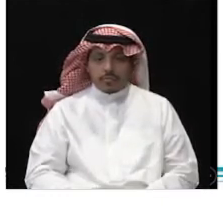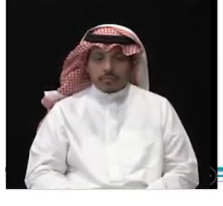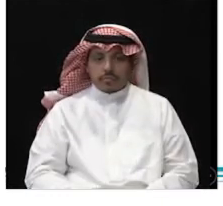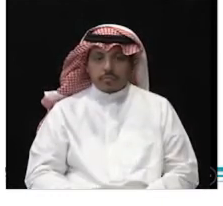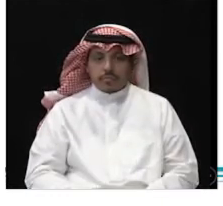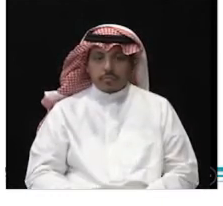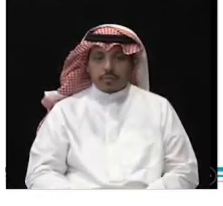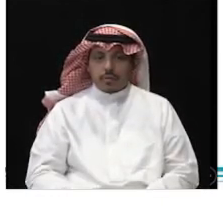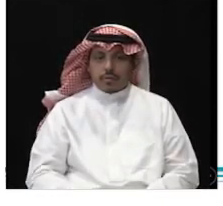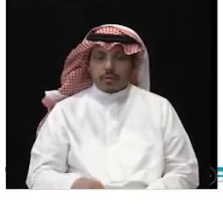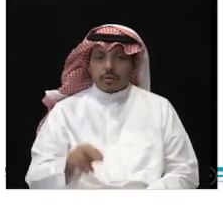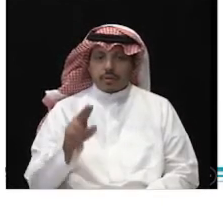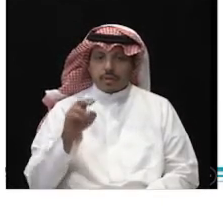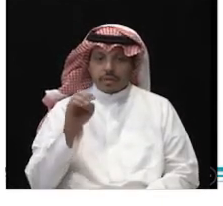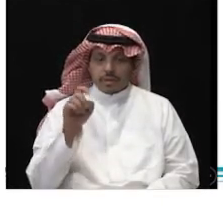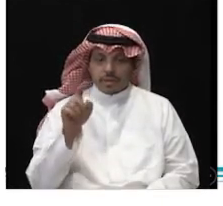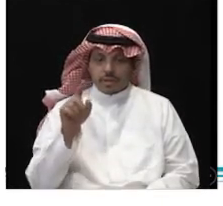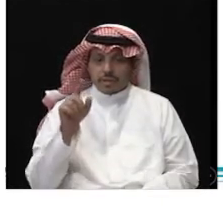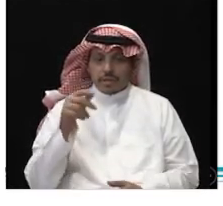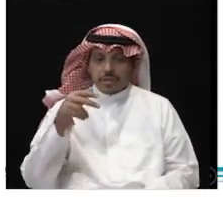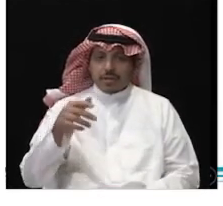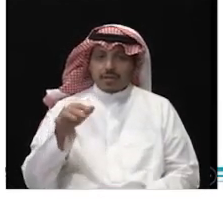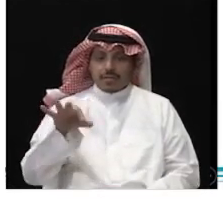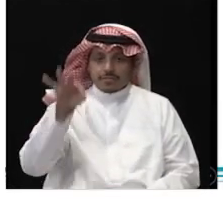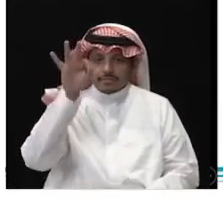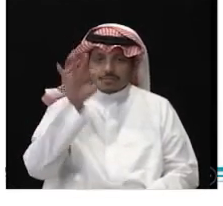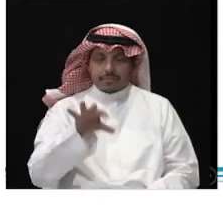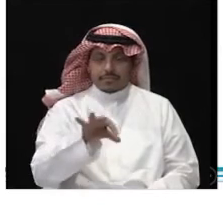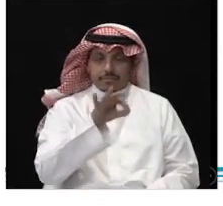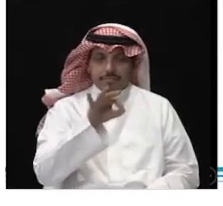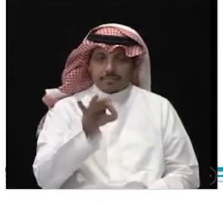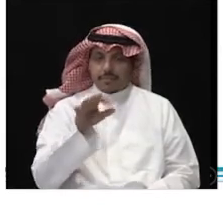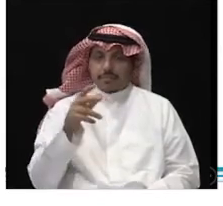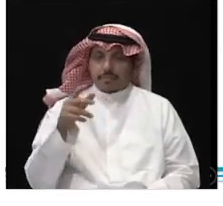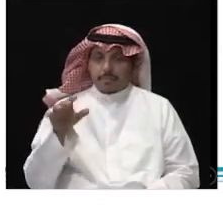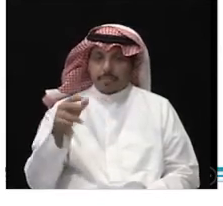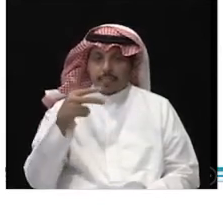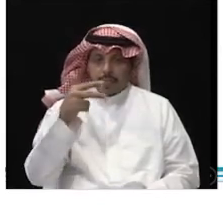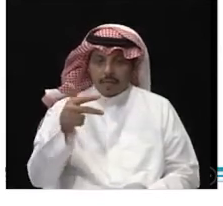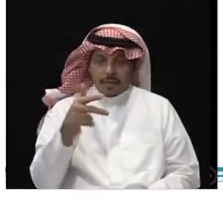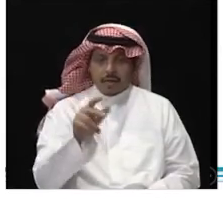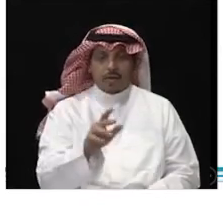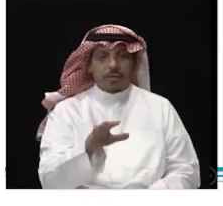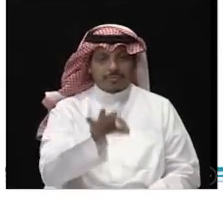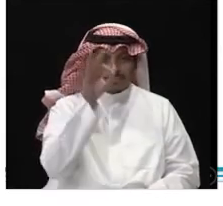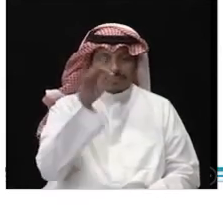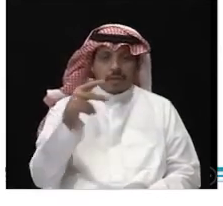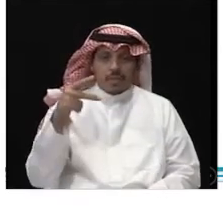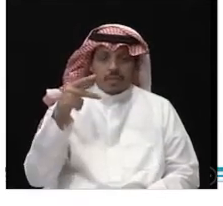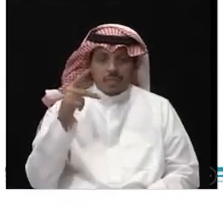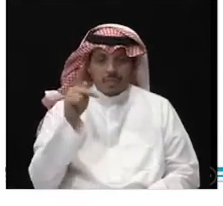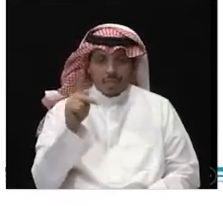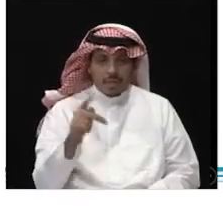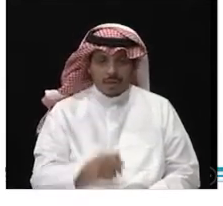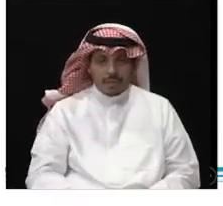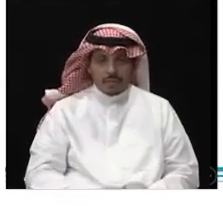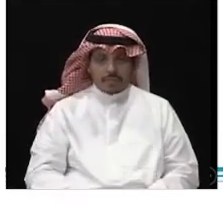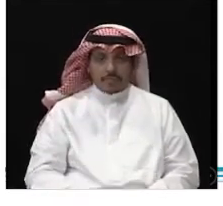أخيرا تجريد حرفي الغاء والظاء، وقد عرفنا معنى التجريد وأنه استخراج الحرف